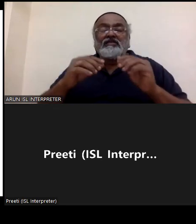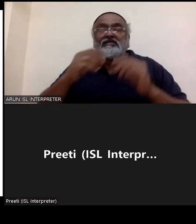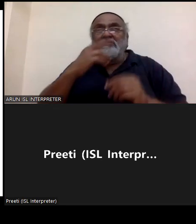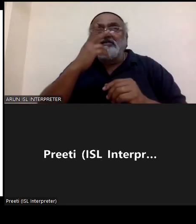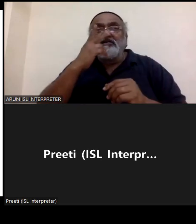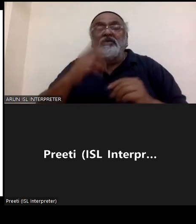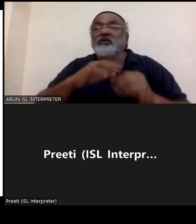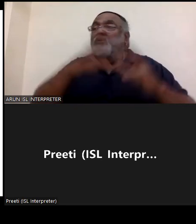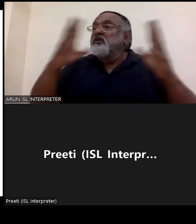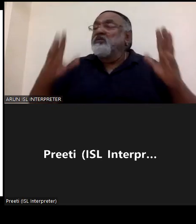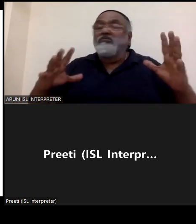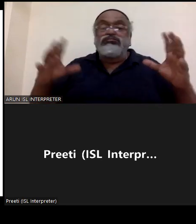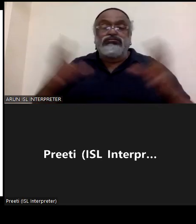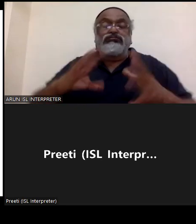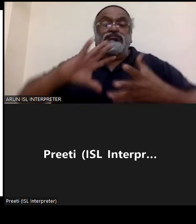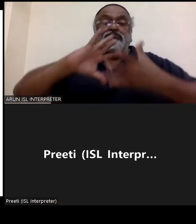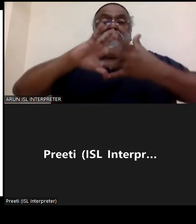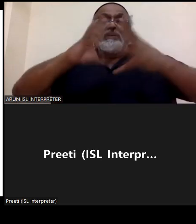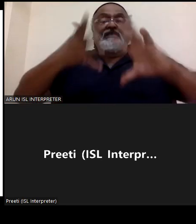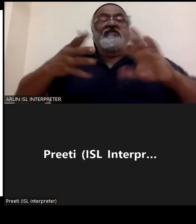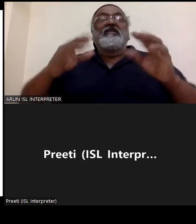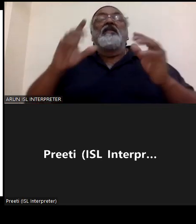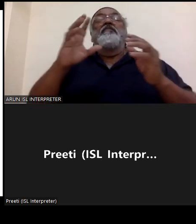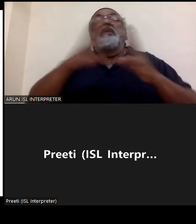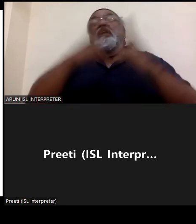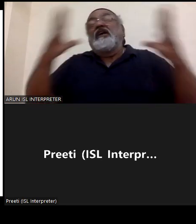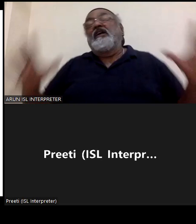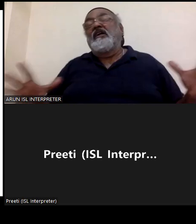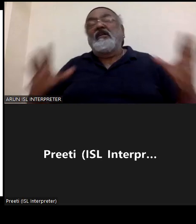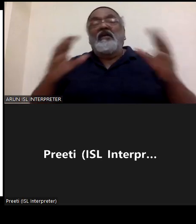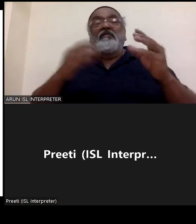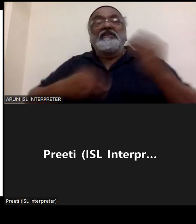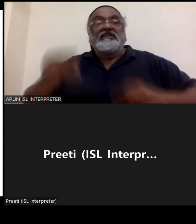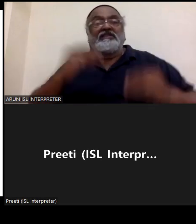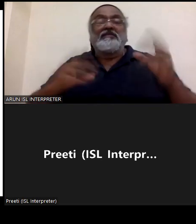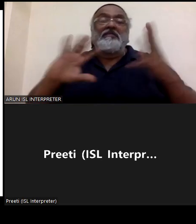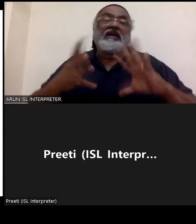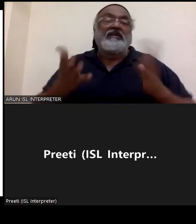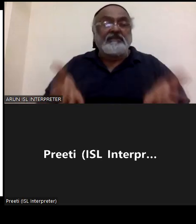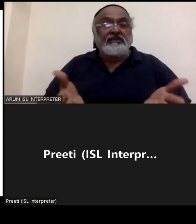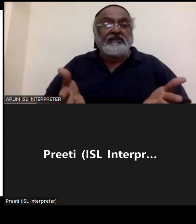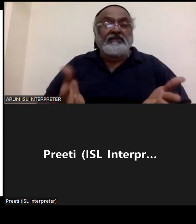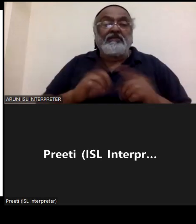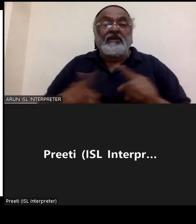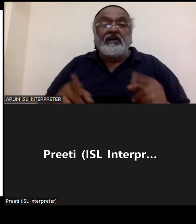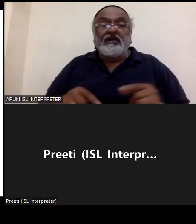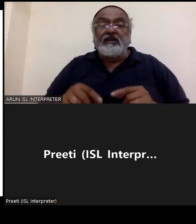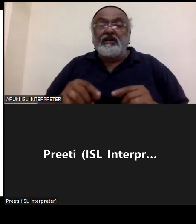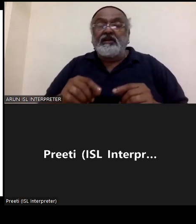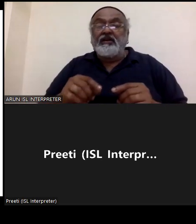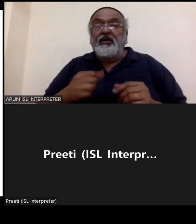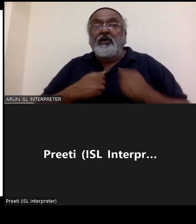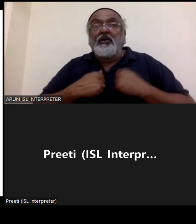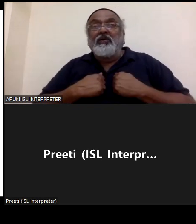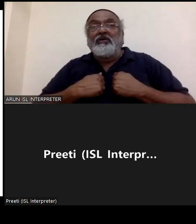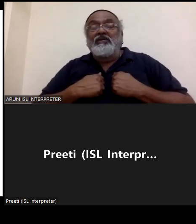bada producer company organization banaye, लेकिन अगर वहां पे भी निशानियों को लेके, है ना,